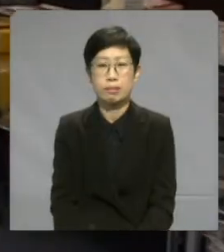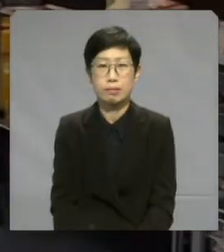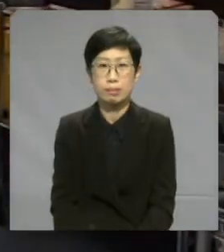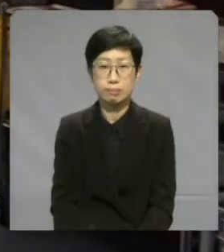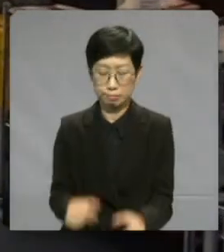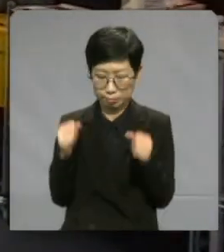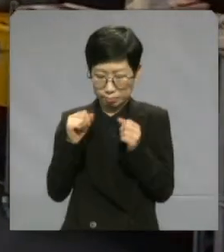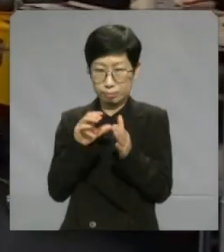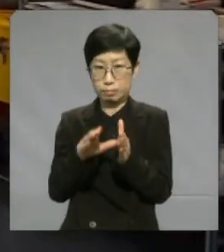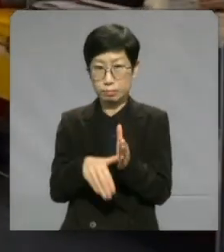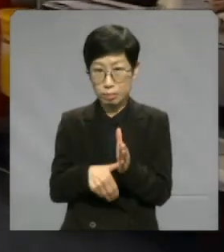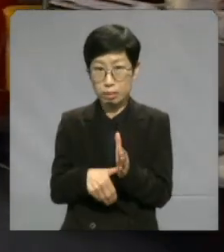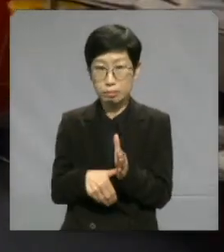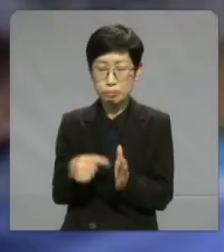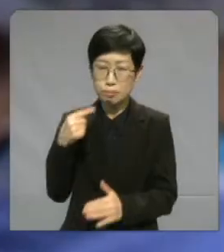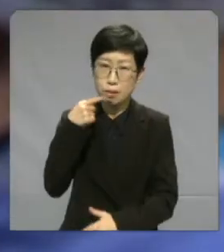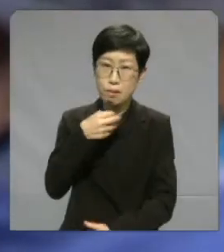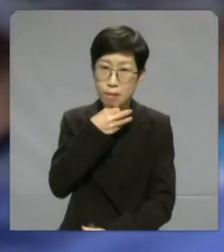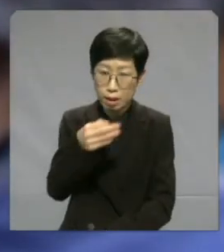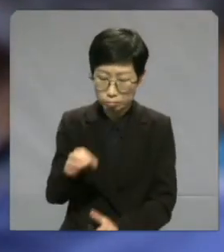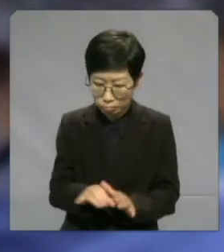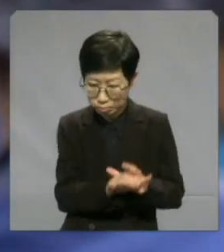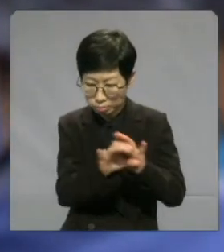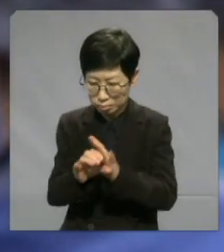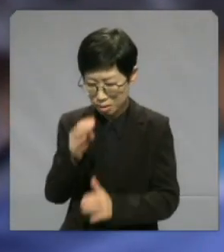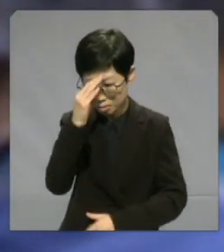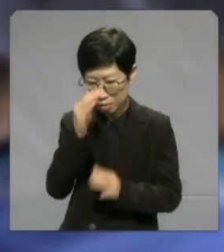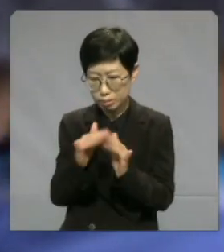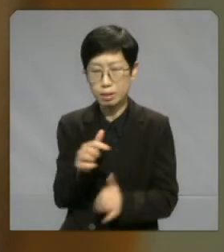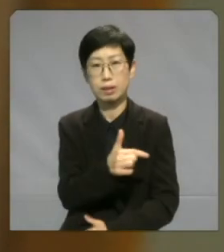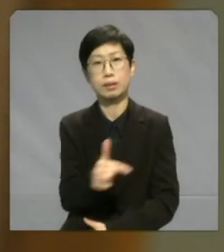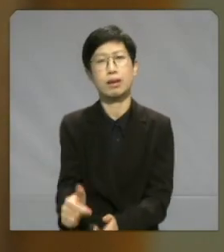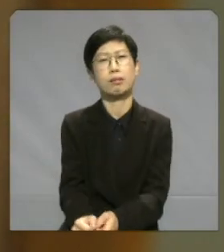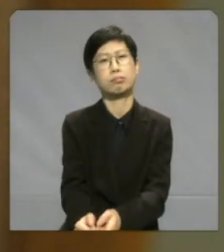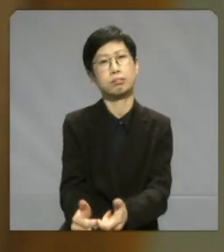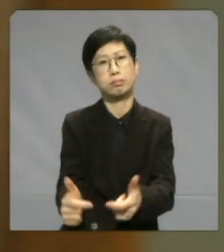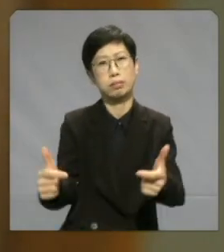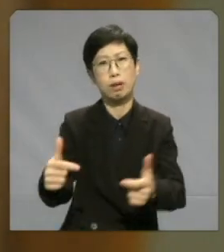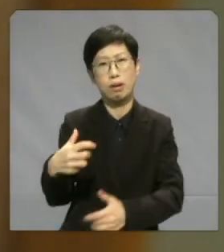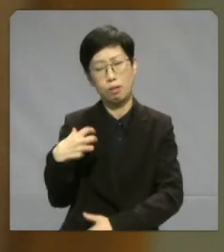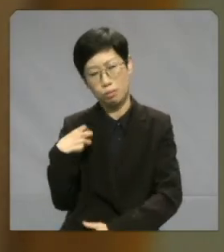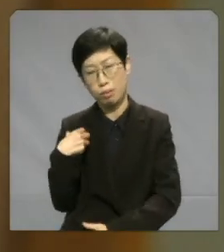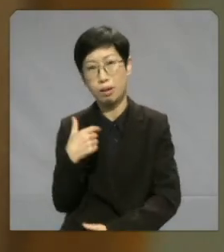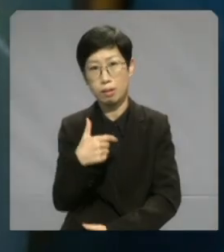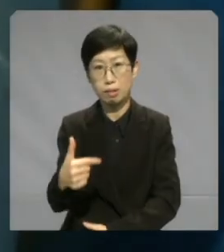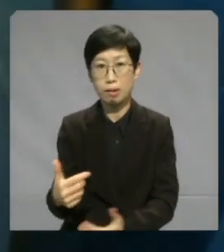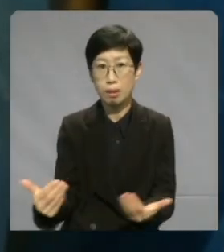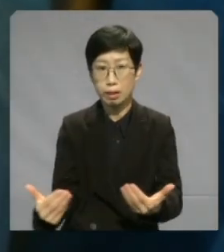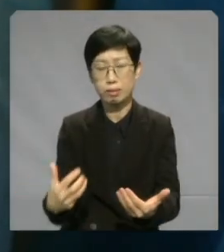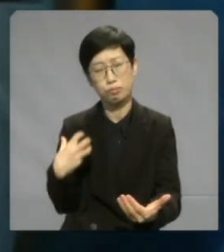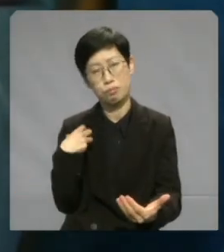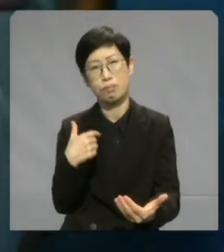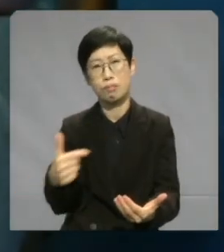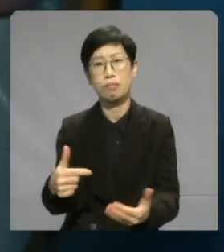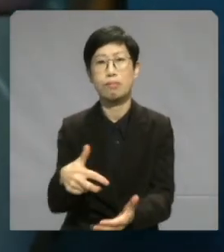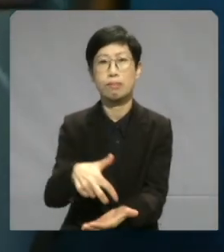최근 겨울철을 맞아 독감과 코로나19 환자가 크게 늘고 있는 것도 병원의 업무 부담을 키우고